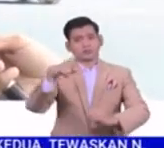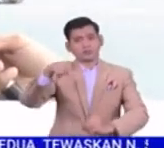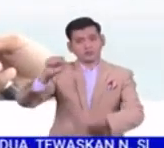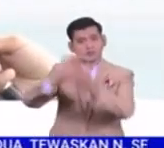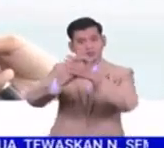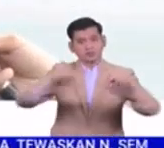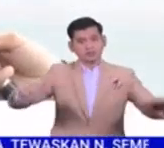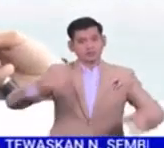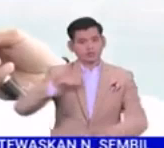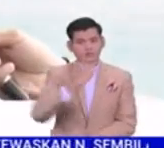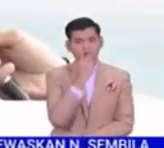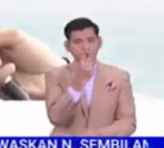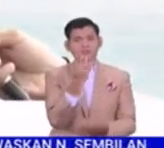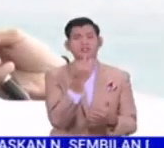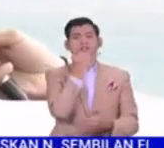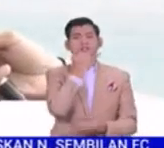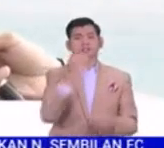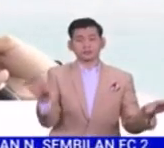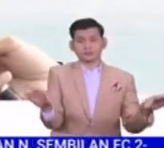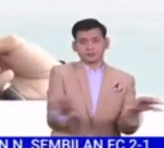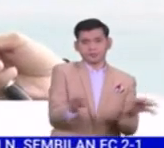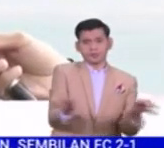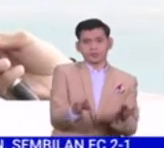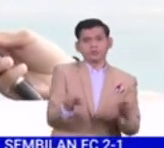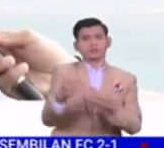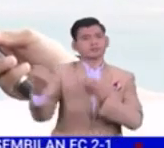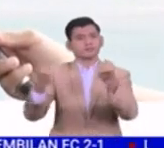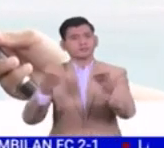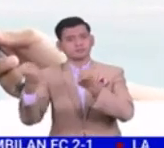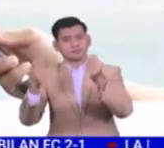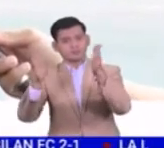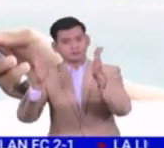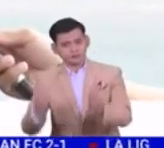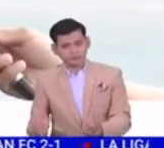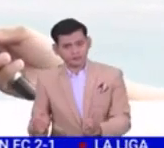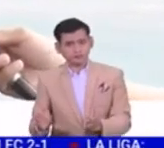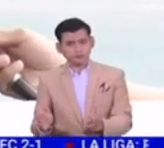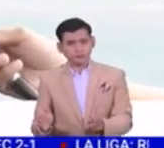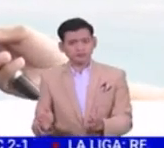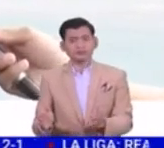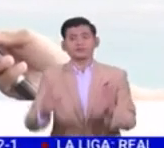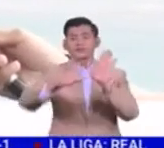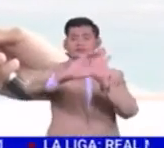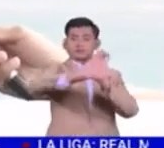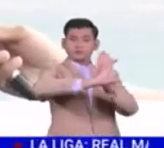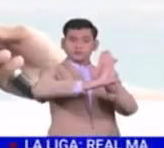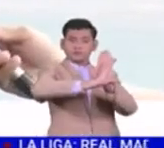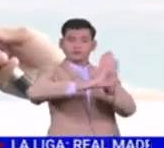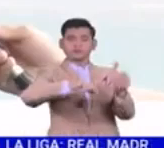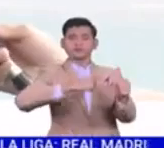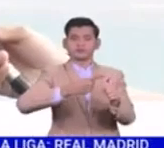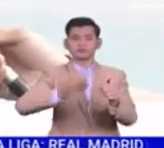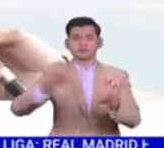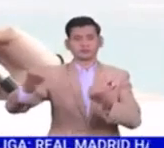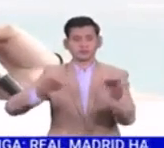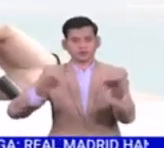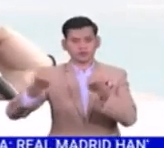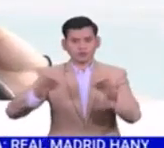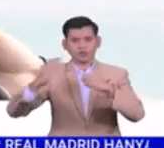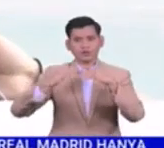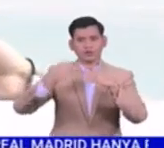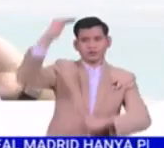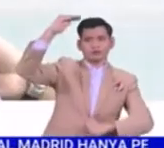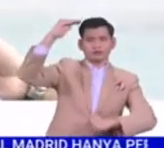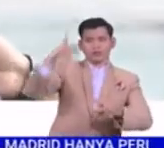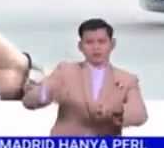dapati kesalahan yang paling banyak dilakukan oleh pemandu-pemandu adalah speeding ataupun memandu melebihi had laju dan